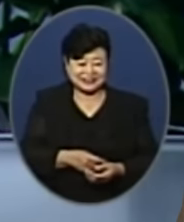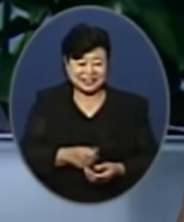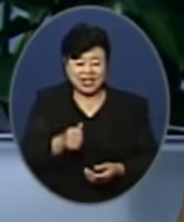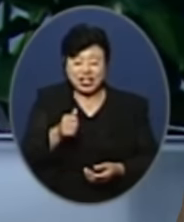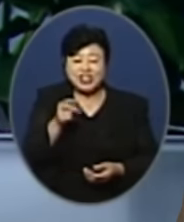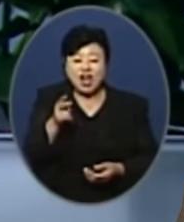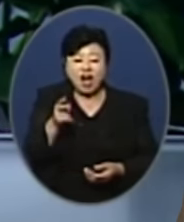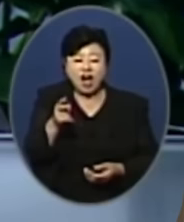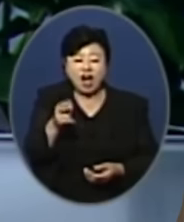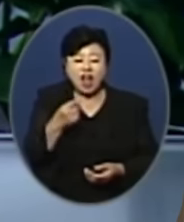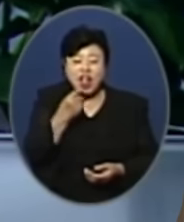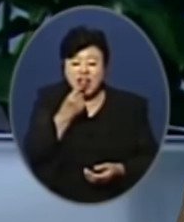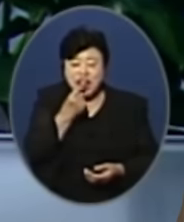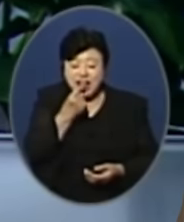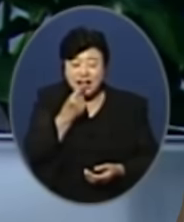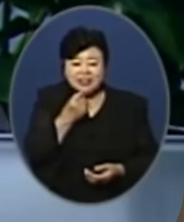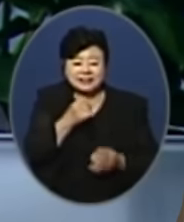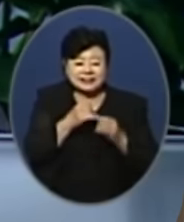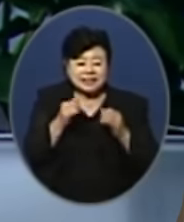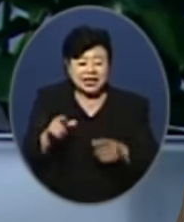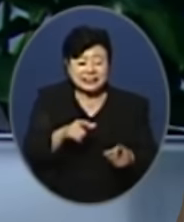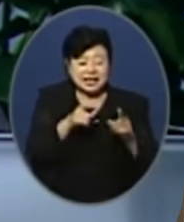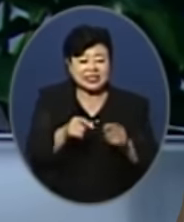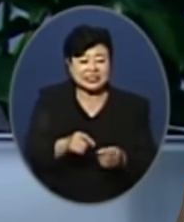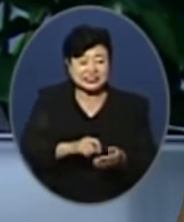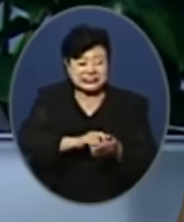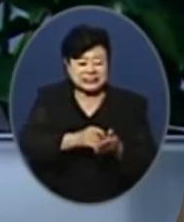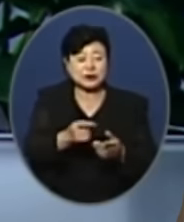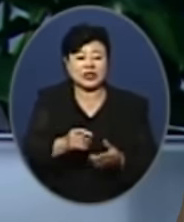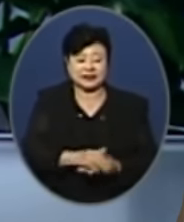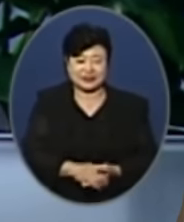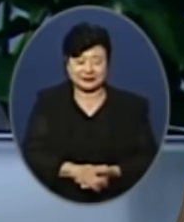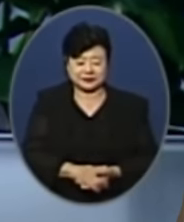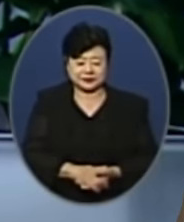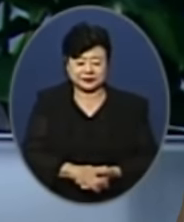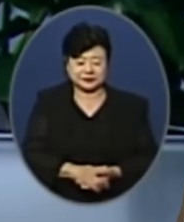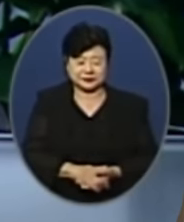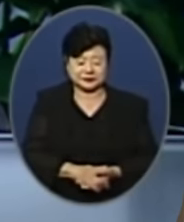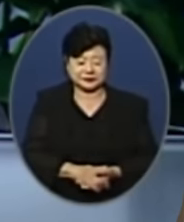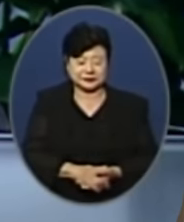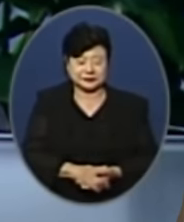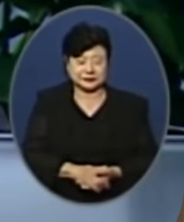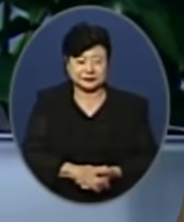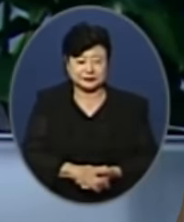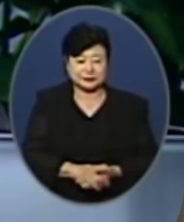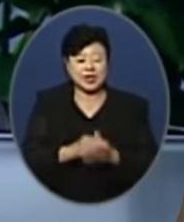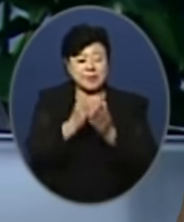혀가 여러분 인생을 살아가는 키가 되는 것입니다.